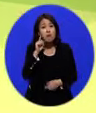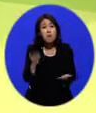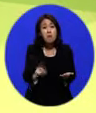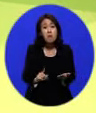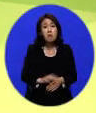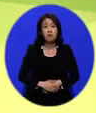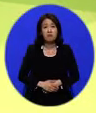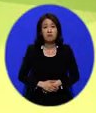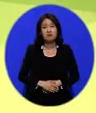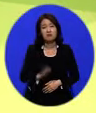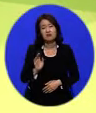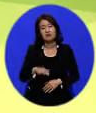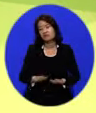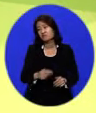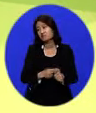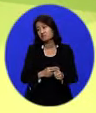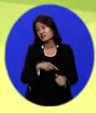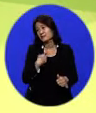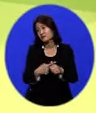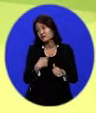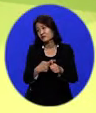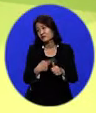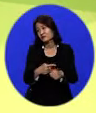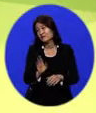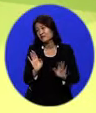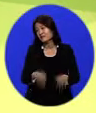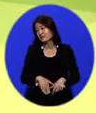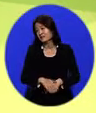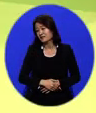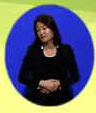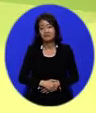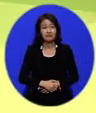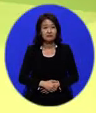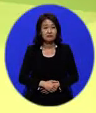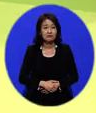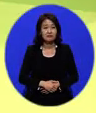있었어? 아 오늘은 선생님한테 욕했어요.